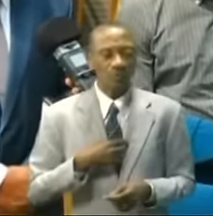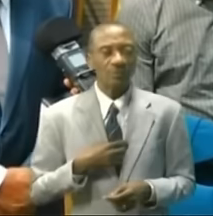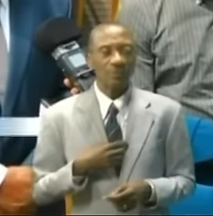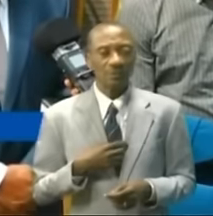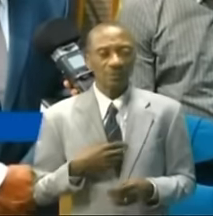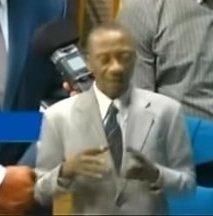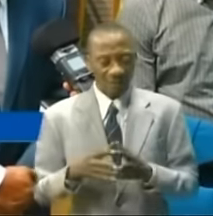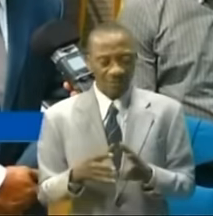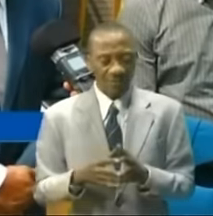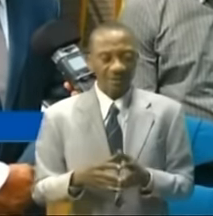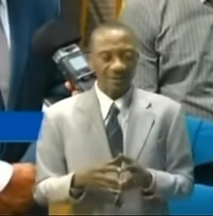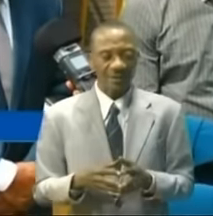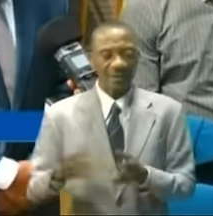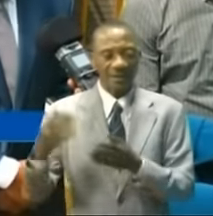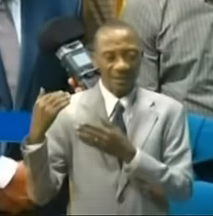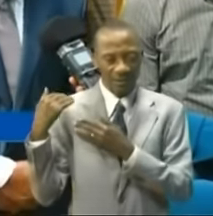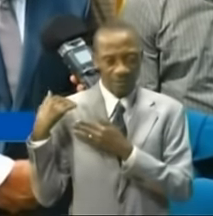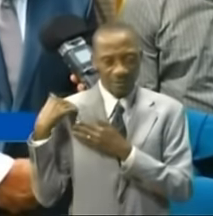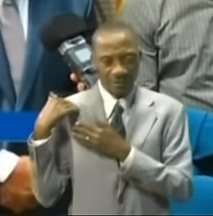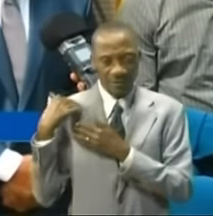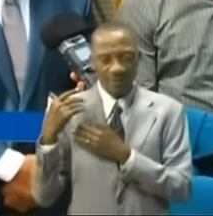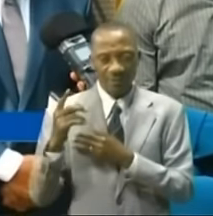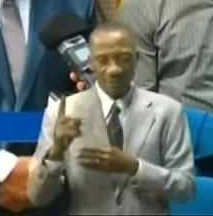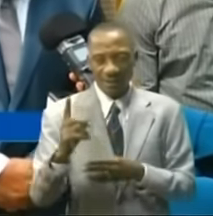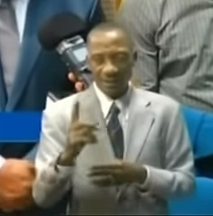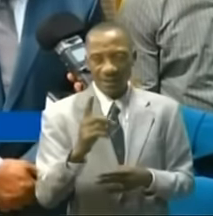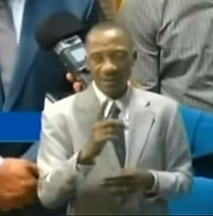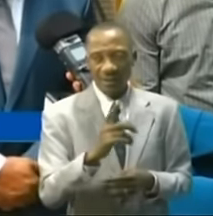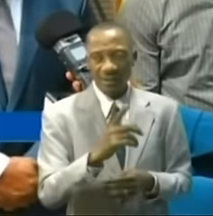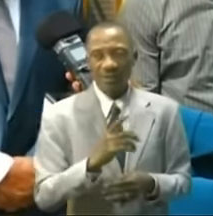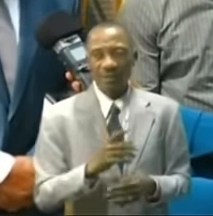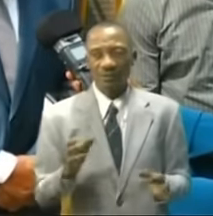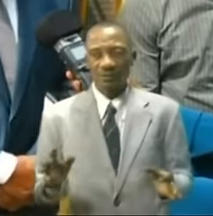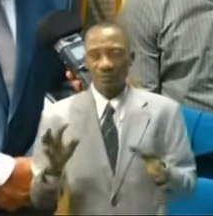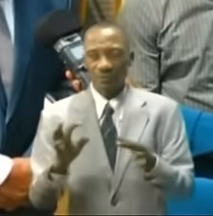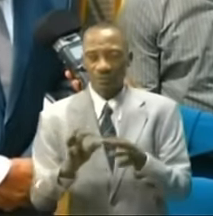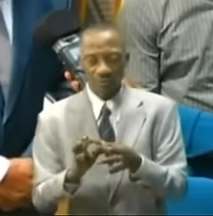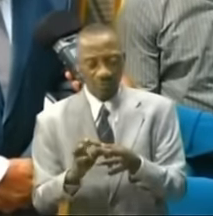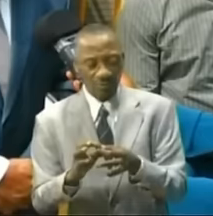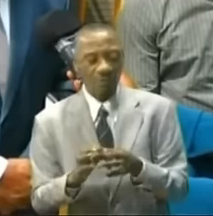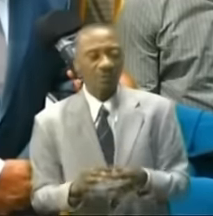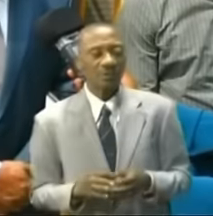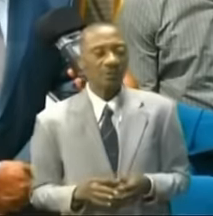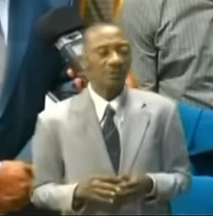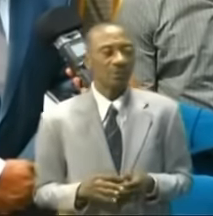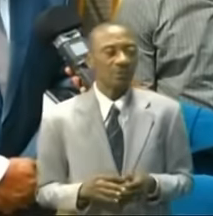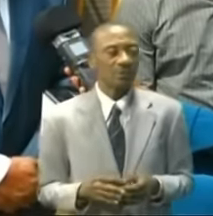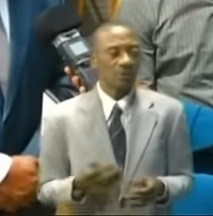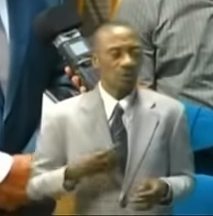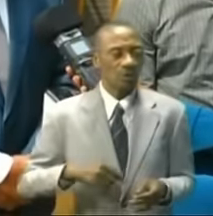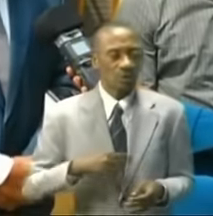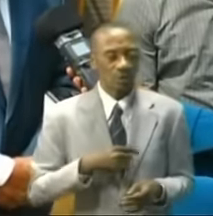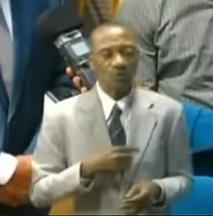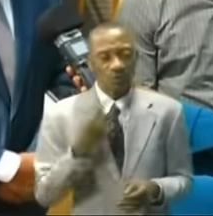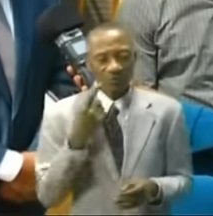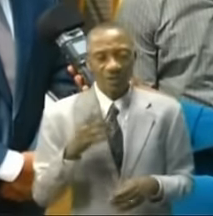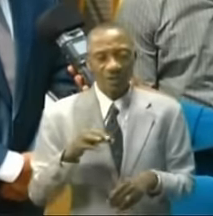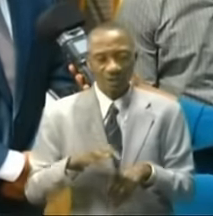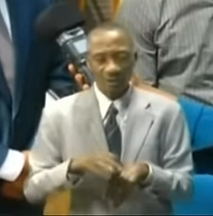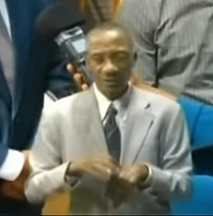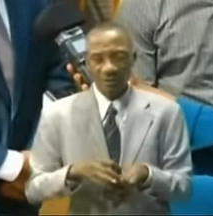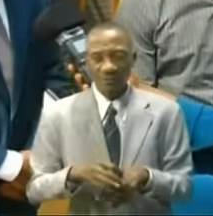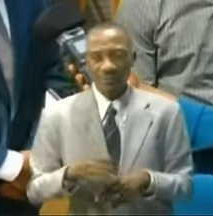aligné sur les 5 axes de la stratégie nationale et sur lesquels on aura certainement la chance de recevoir